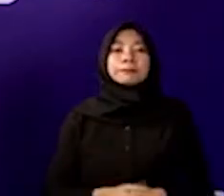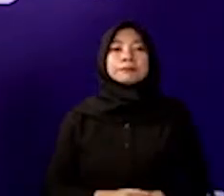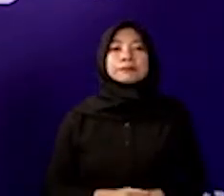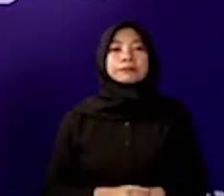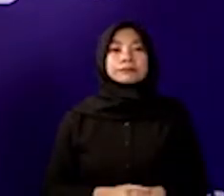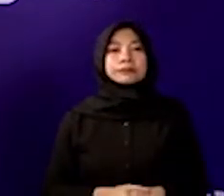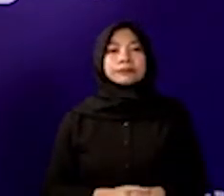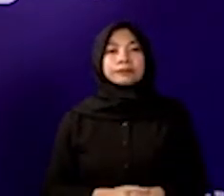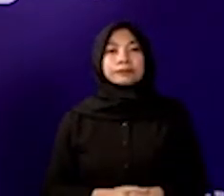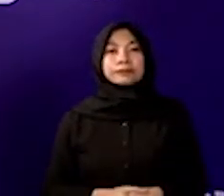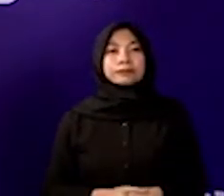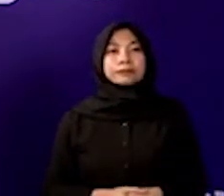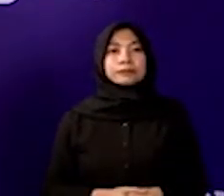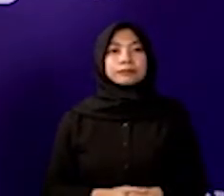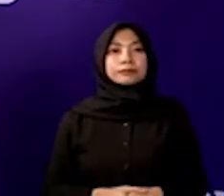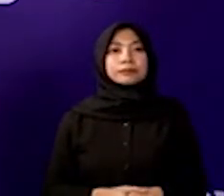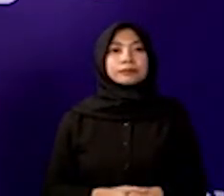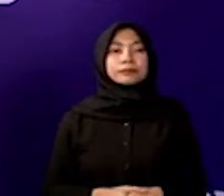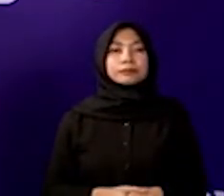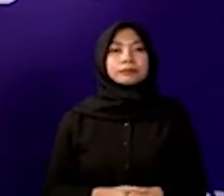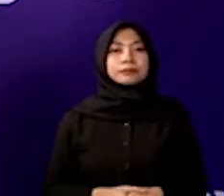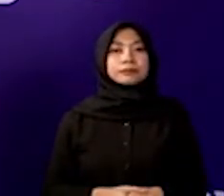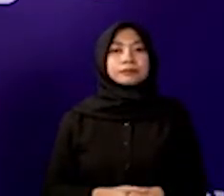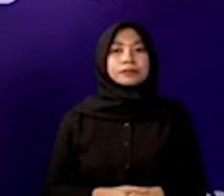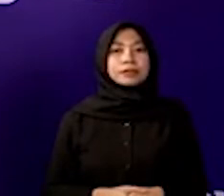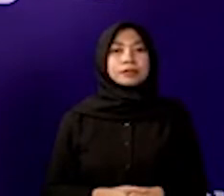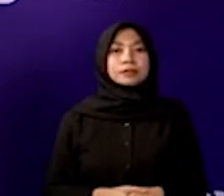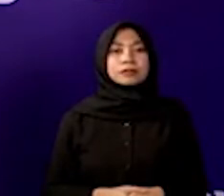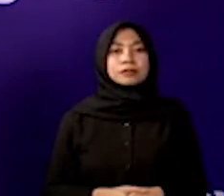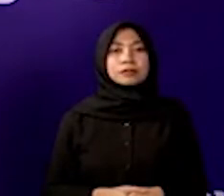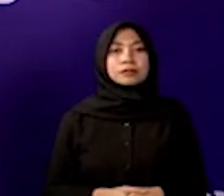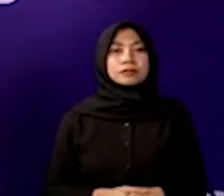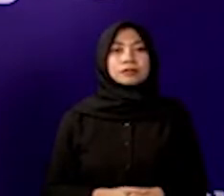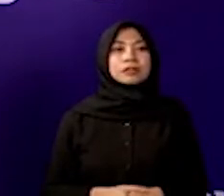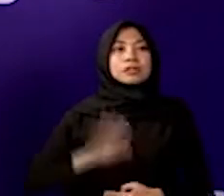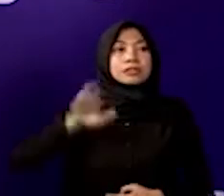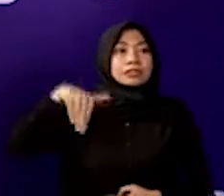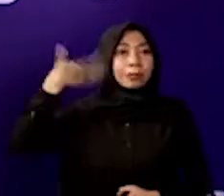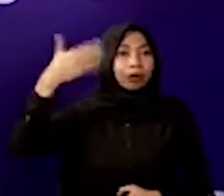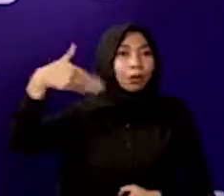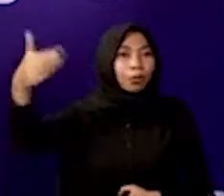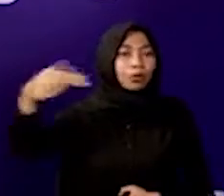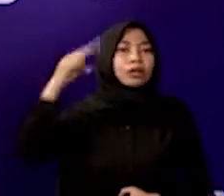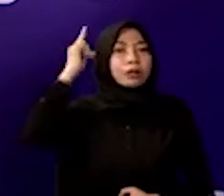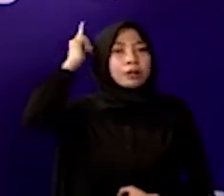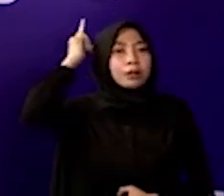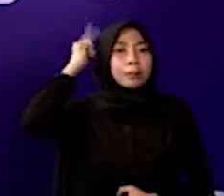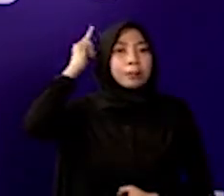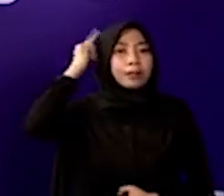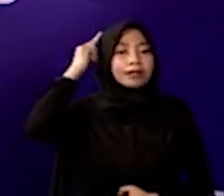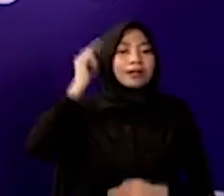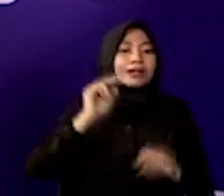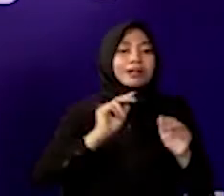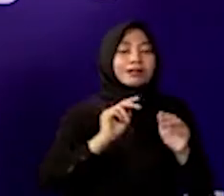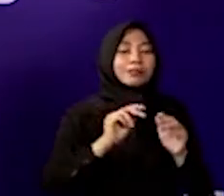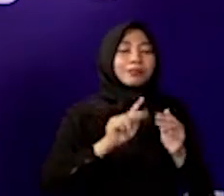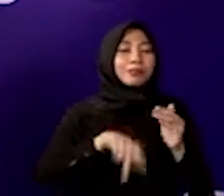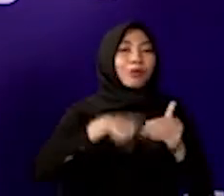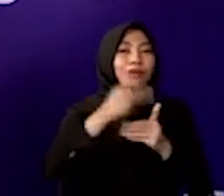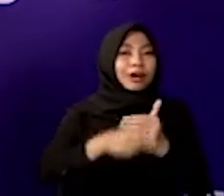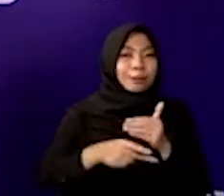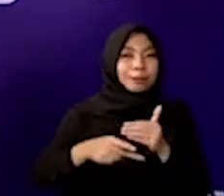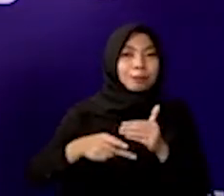Pak Tomi eh pemerintah pusat tentu setiap tahun menyelenggarakan berbagai macam program yang berhubungan